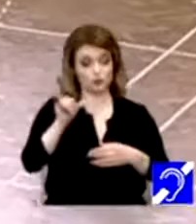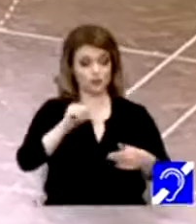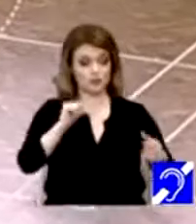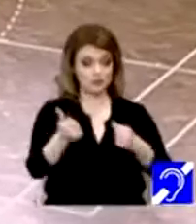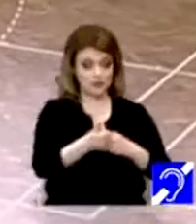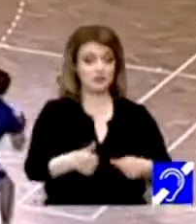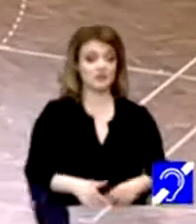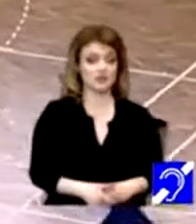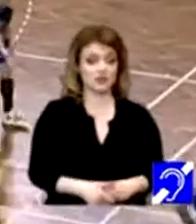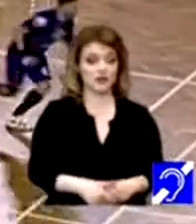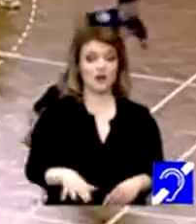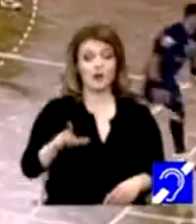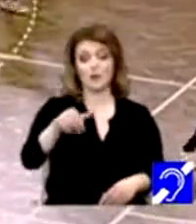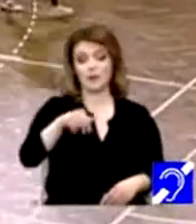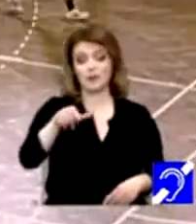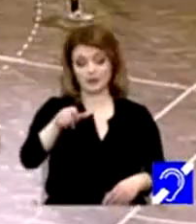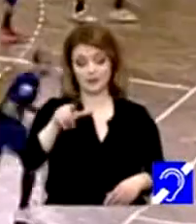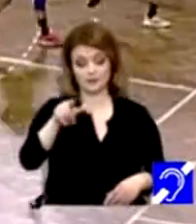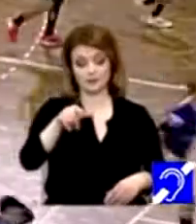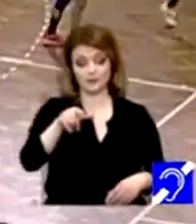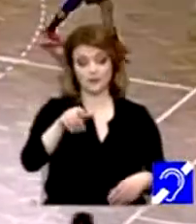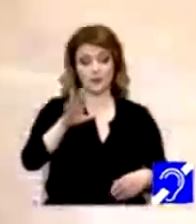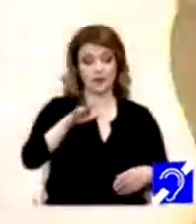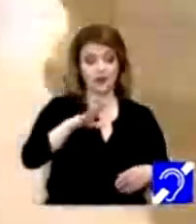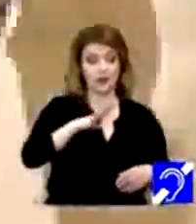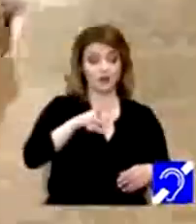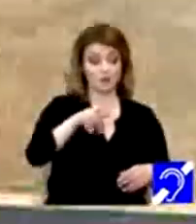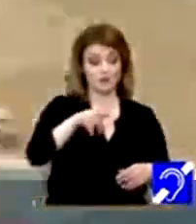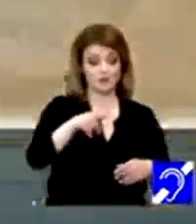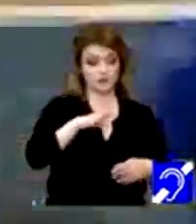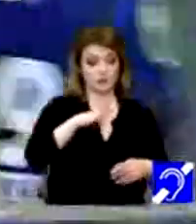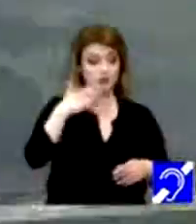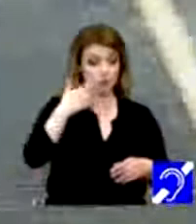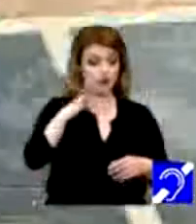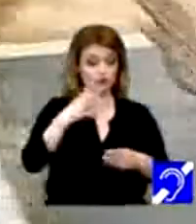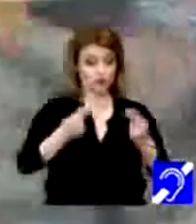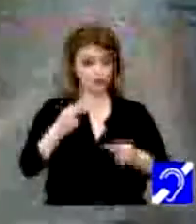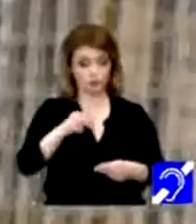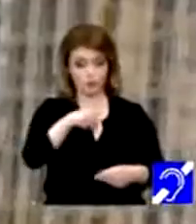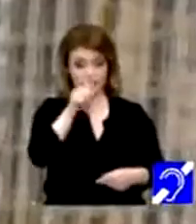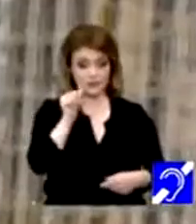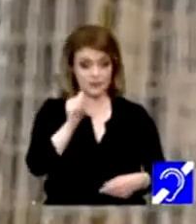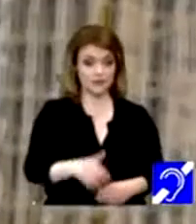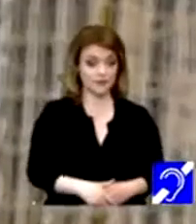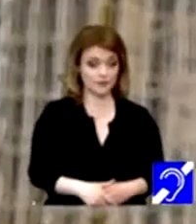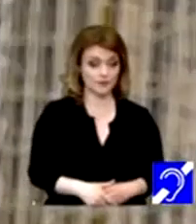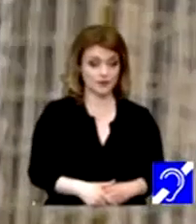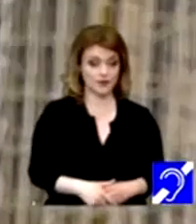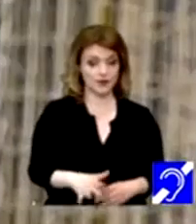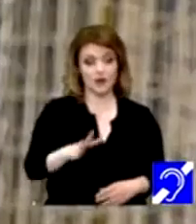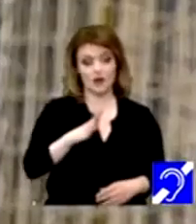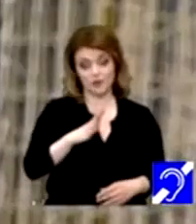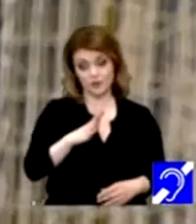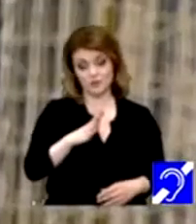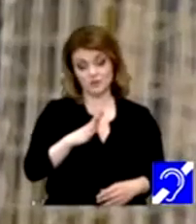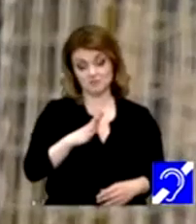cele 8 reușite ale brazilianului Enrique Teixeira, CSM s-a impus cu 26-24 și a trecut peste Minaur în clasament. A fost un spectacol handbalistic,